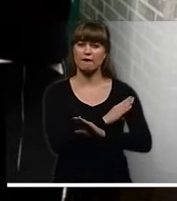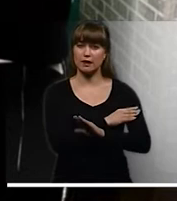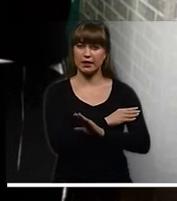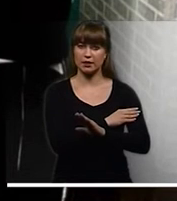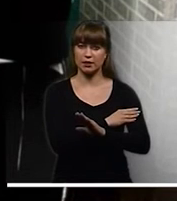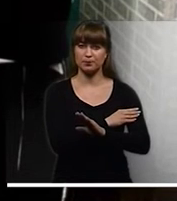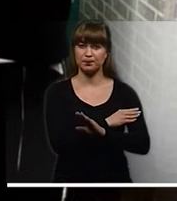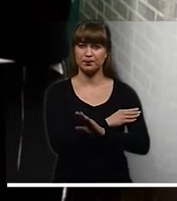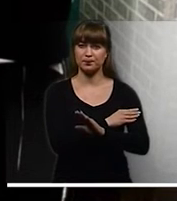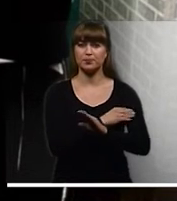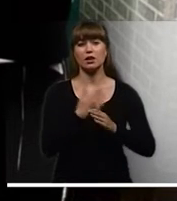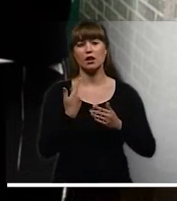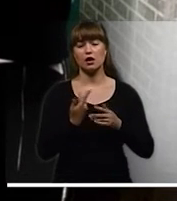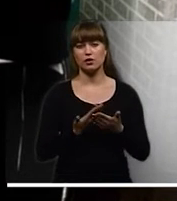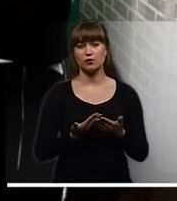давления.